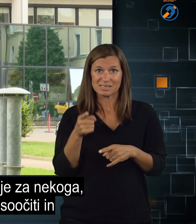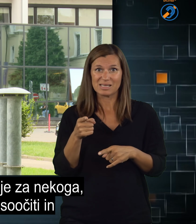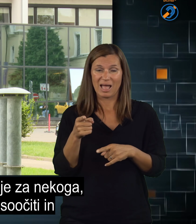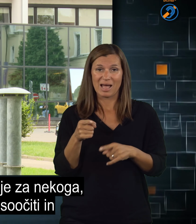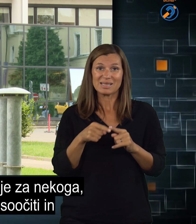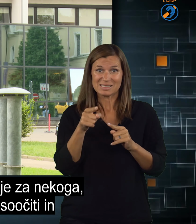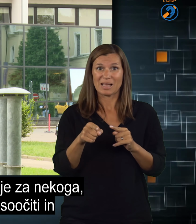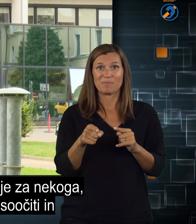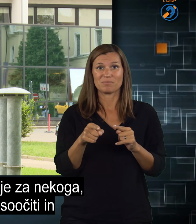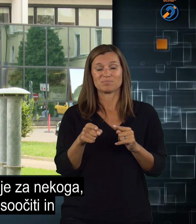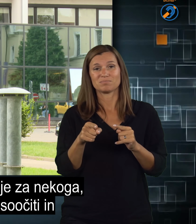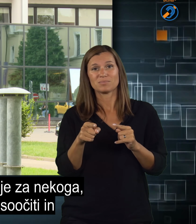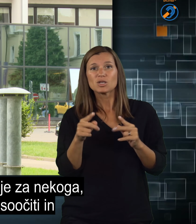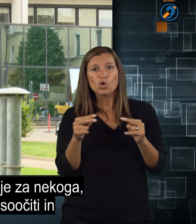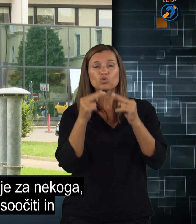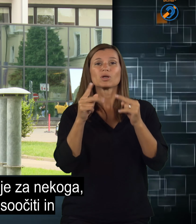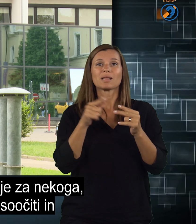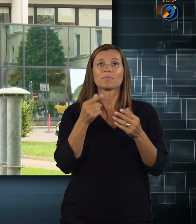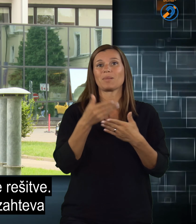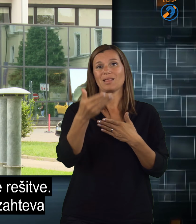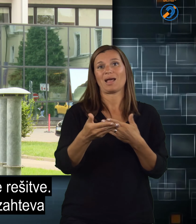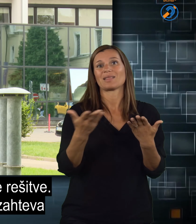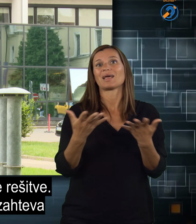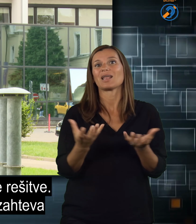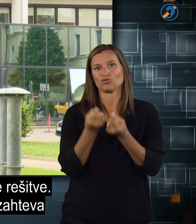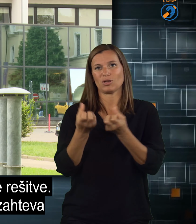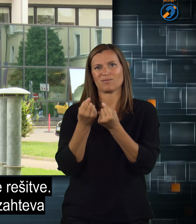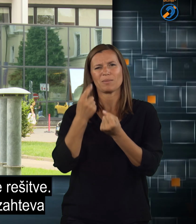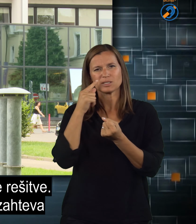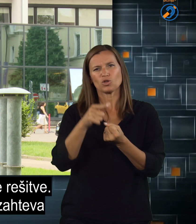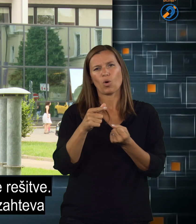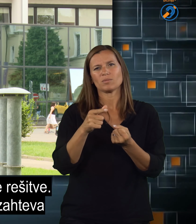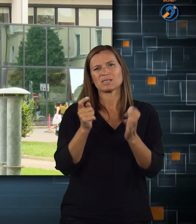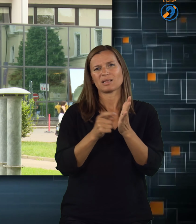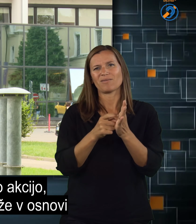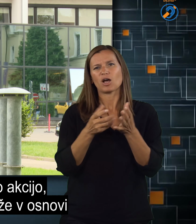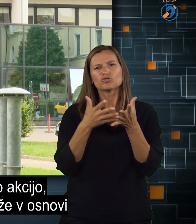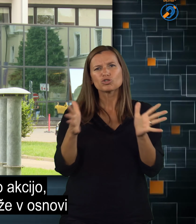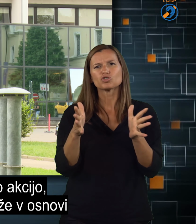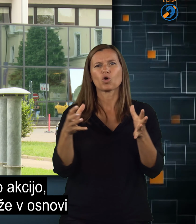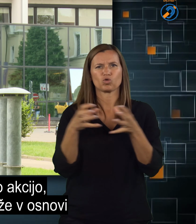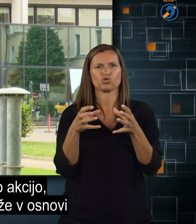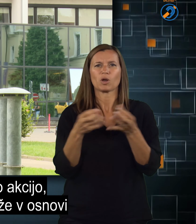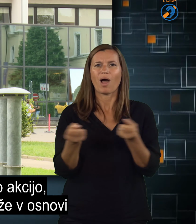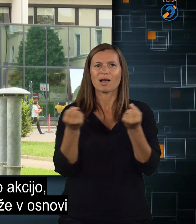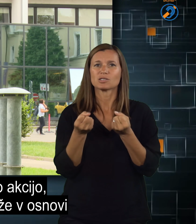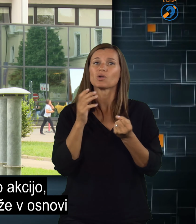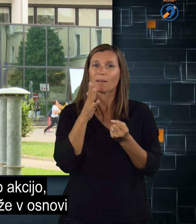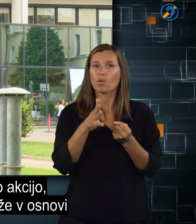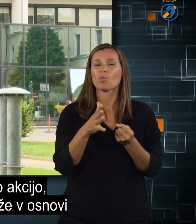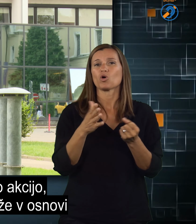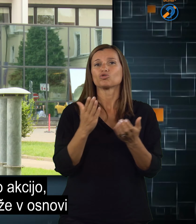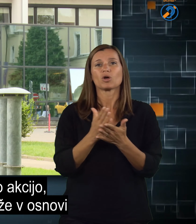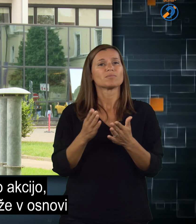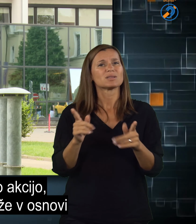se zna s tem soočiti in predlagati neke rešitve. Mislim, da to zahteva širšo družbeno akcijo, da bomo pač nekako